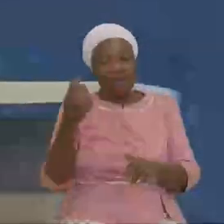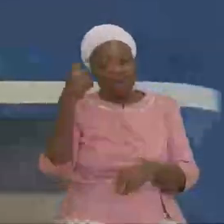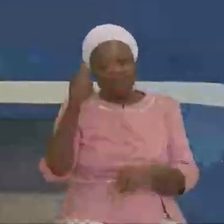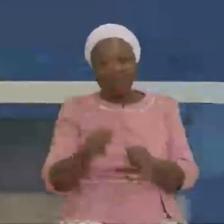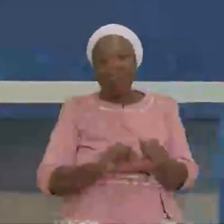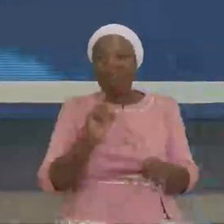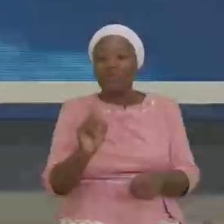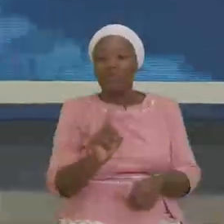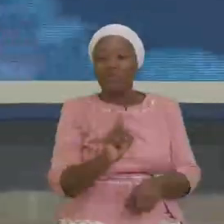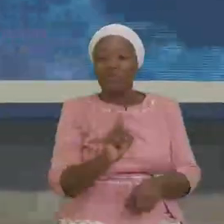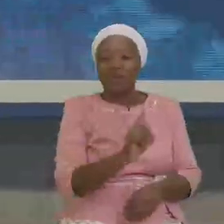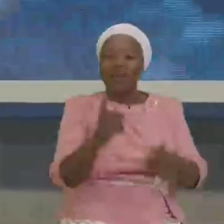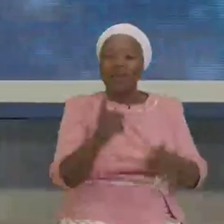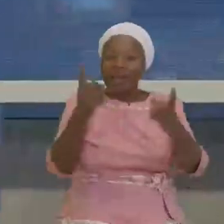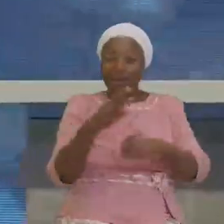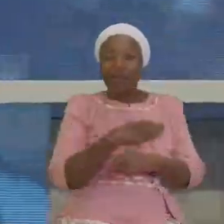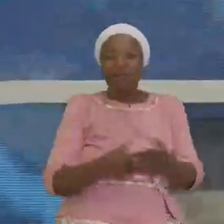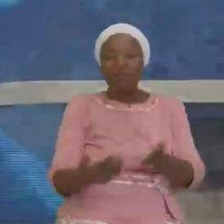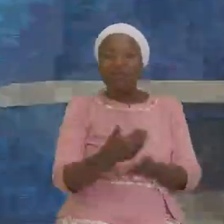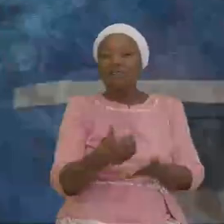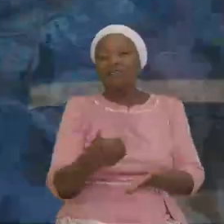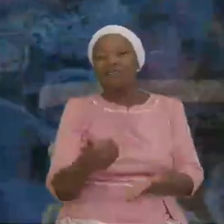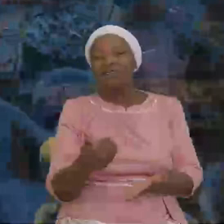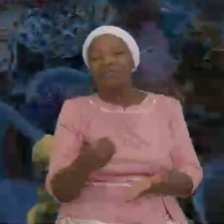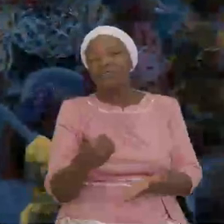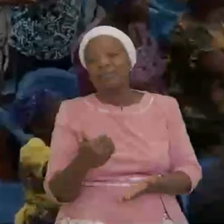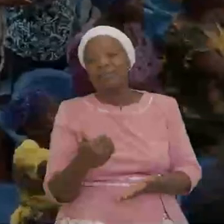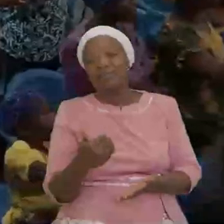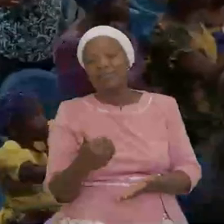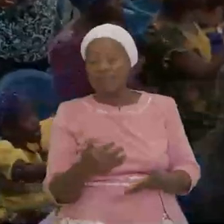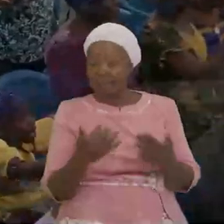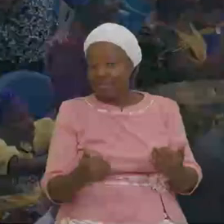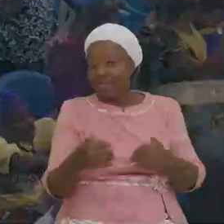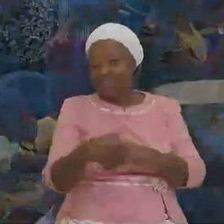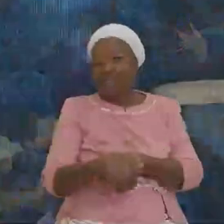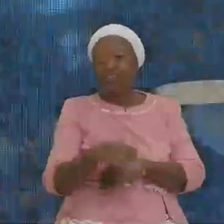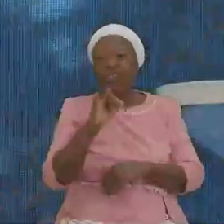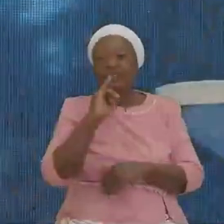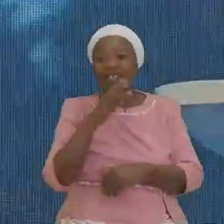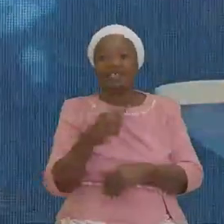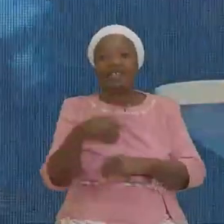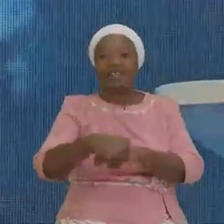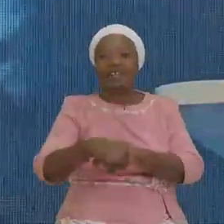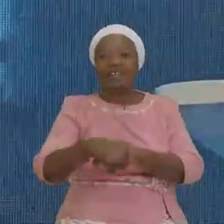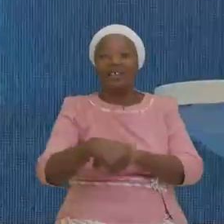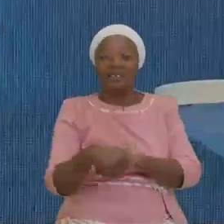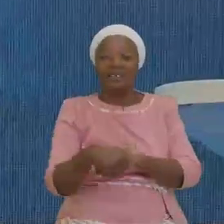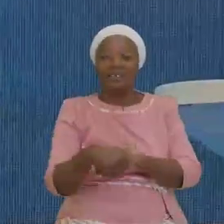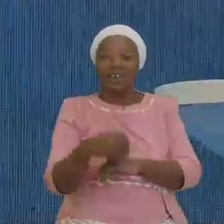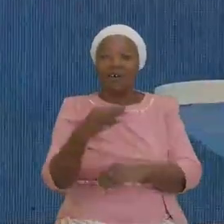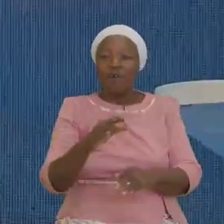délivrance disponible pour tout le monde. Venez obtenir pour